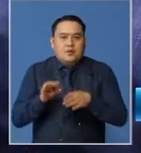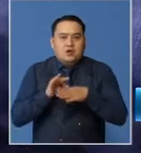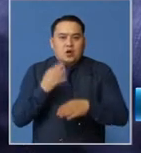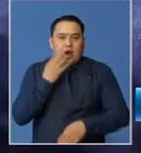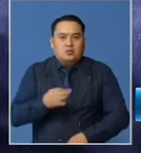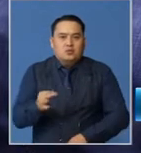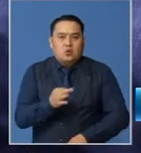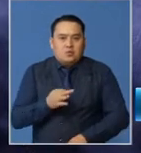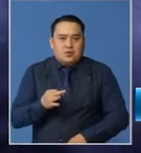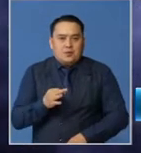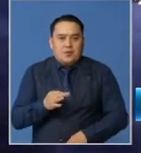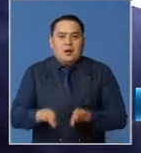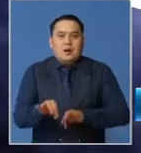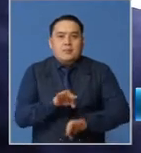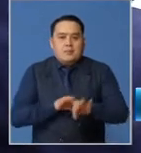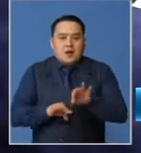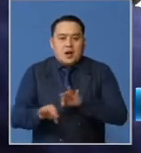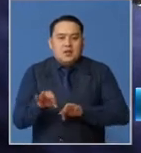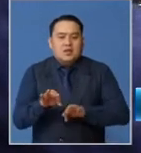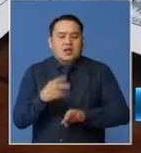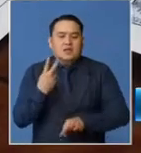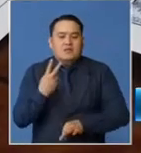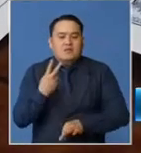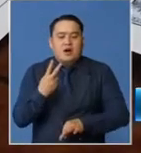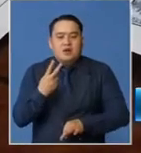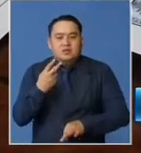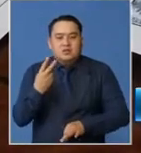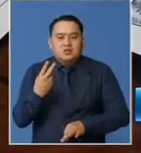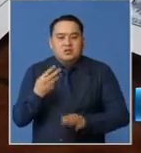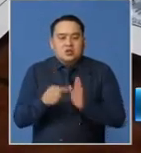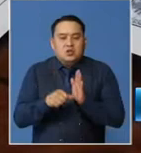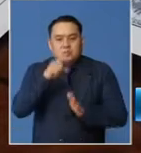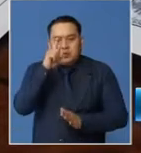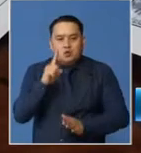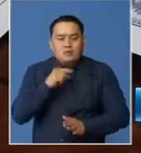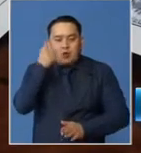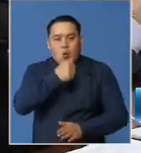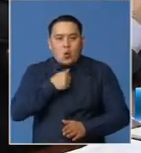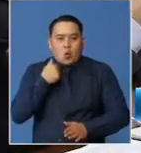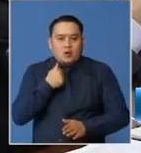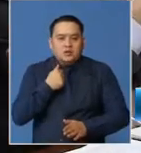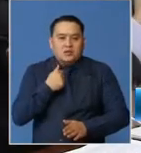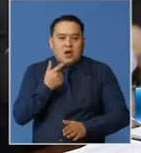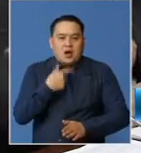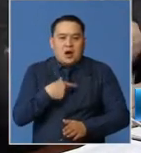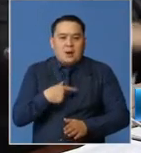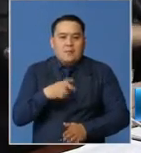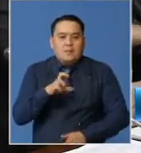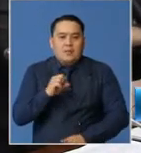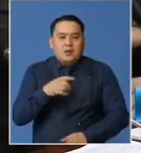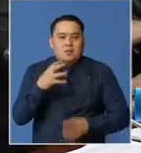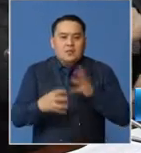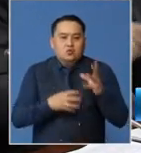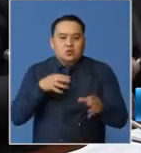проходят по территории Алматинской области. Проект рассчитан на 2,5 года. Автомагистраль будет представлять из себя автобан